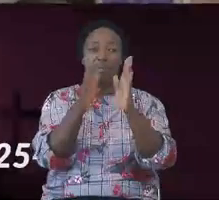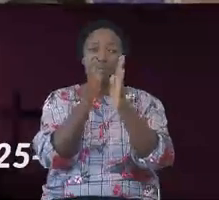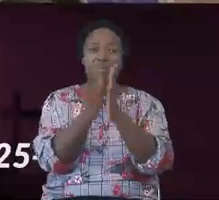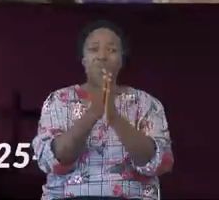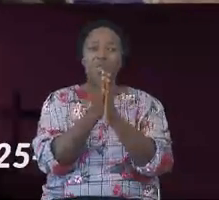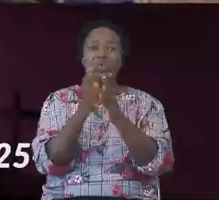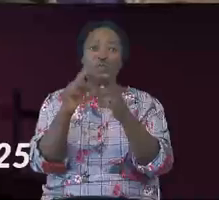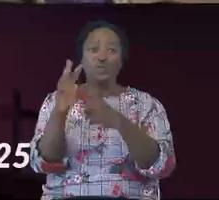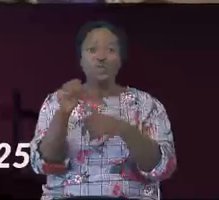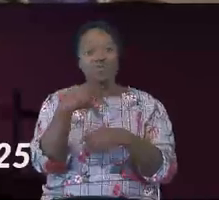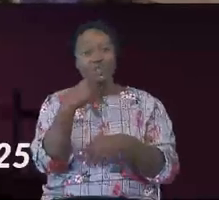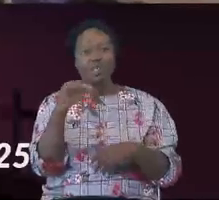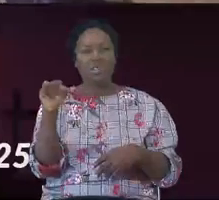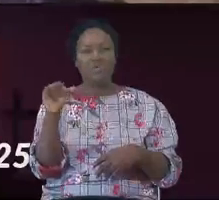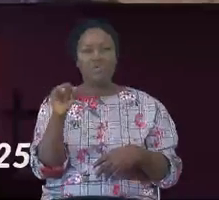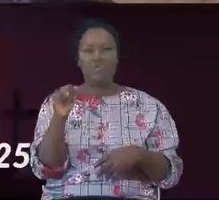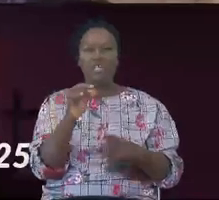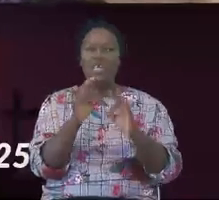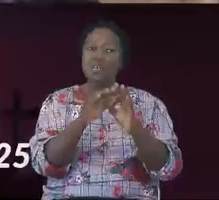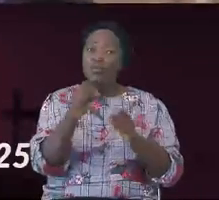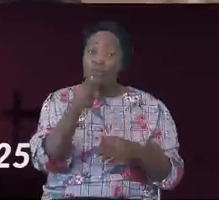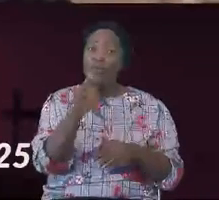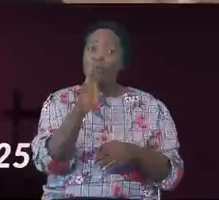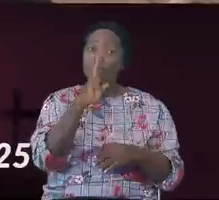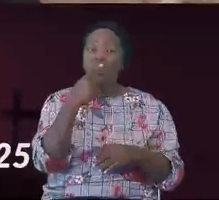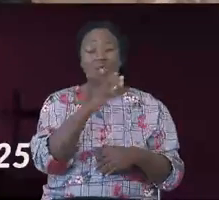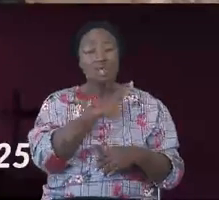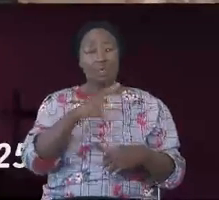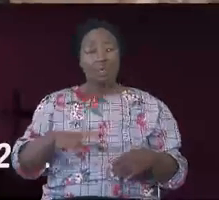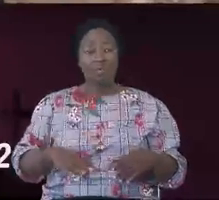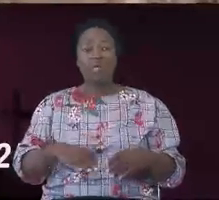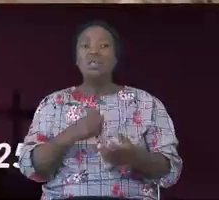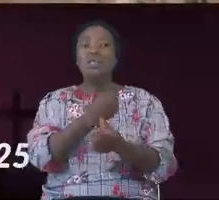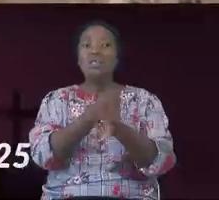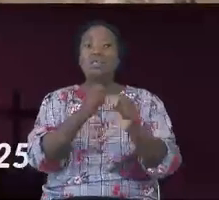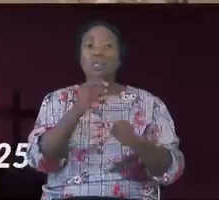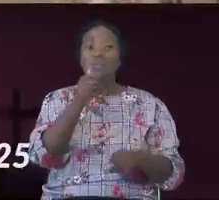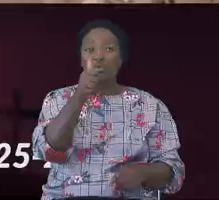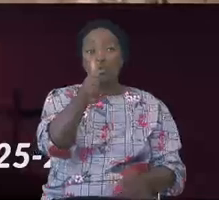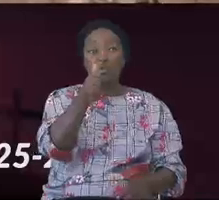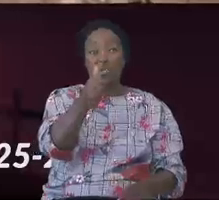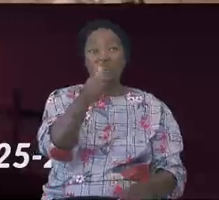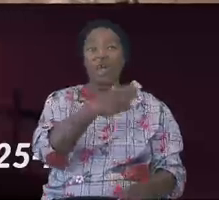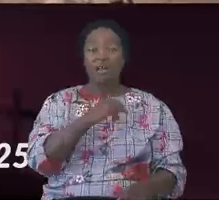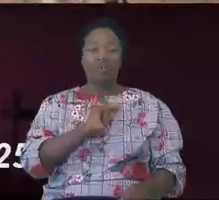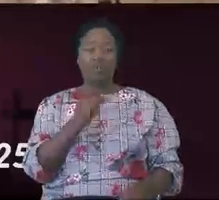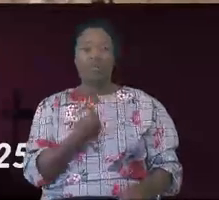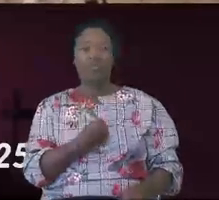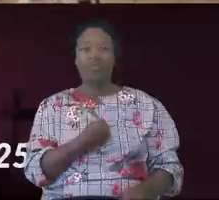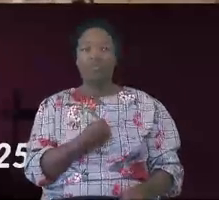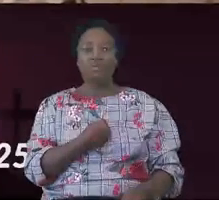L'un des malfaiteurs crucifiés l'injuriait, disant, « N'es-tu pas le